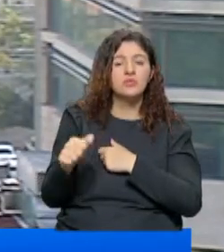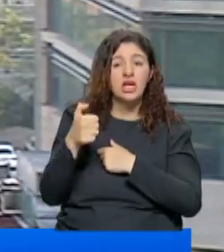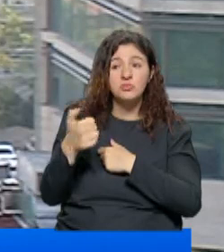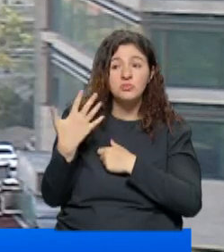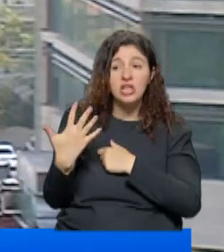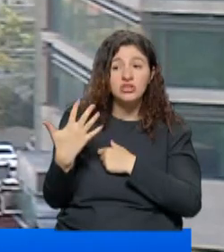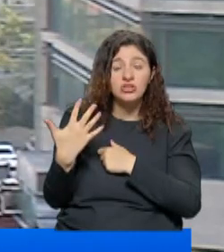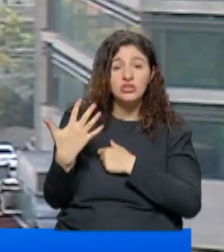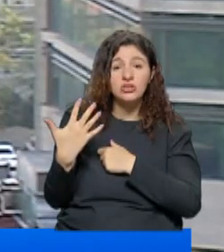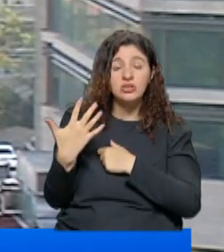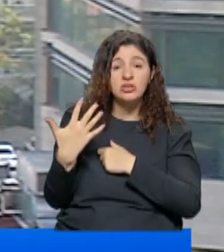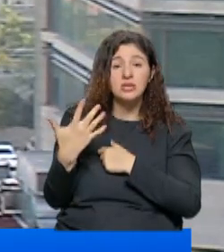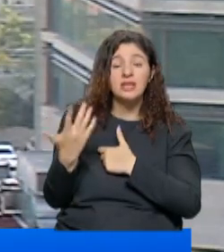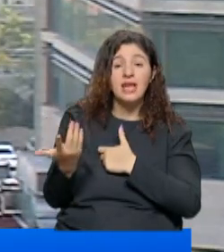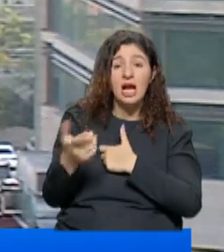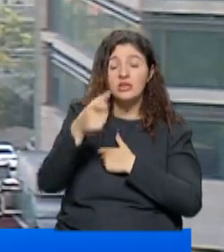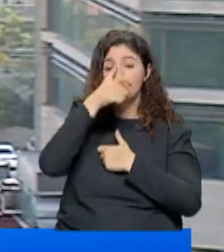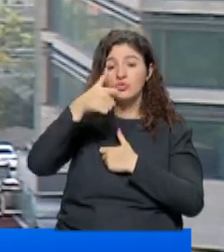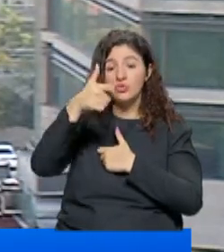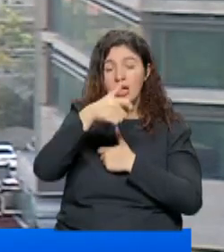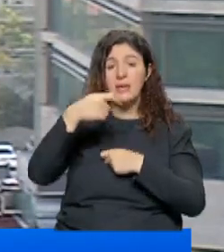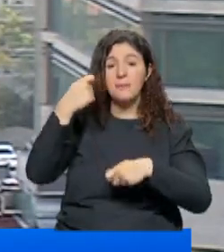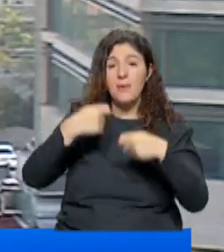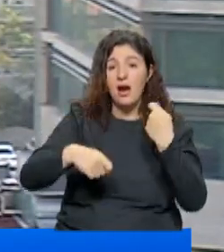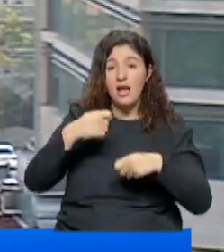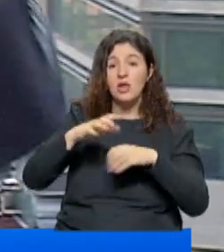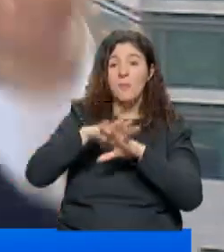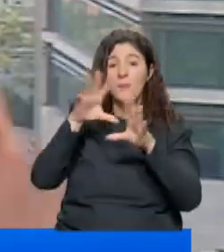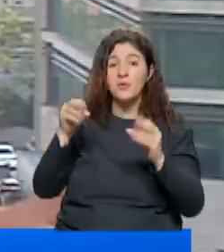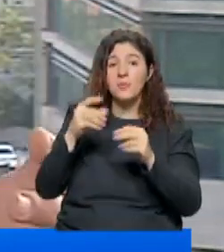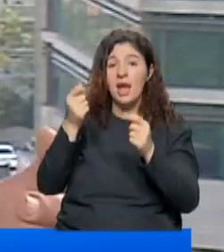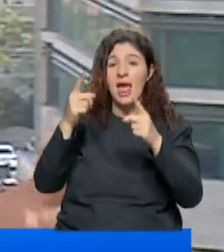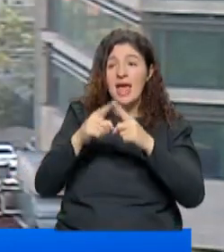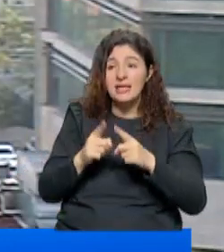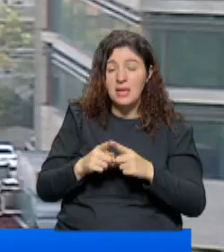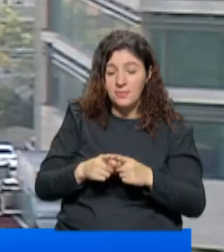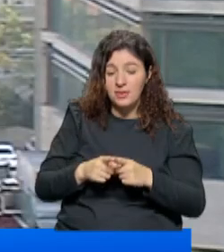%65. Yani Türkiye'deki bankalardaki bütün mevduatın